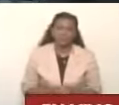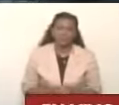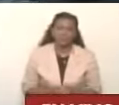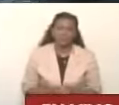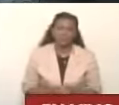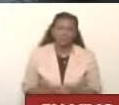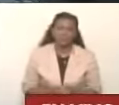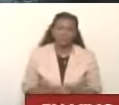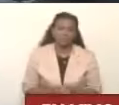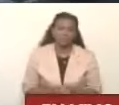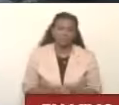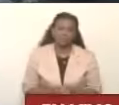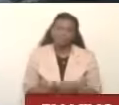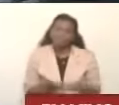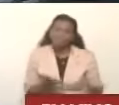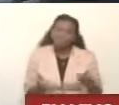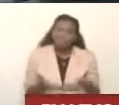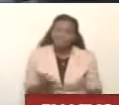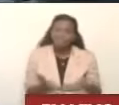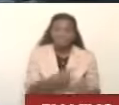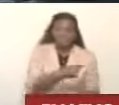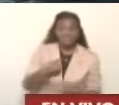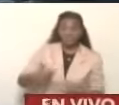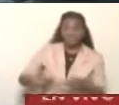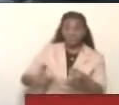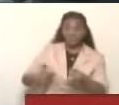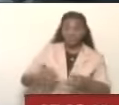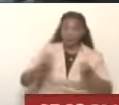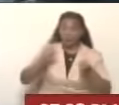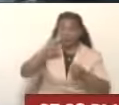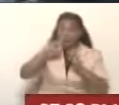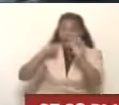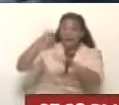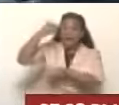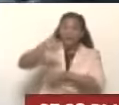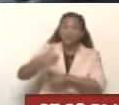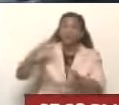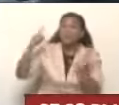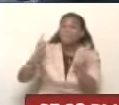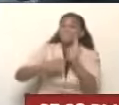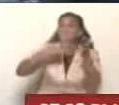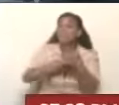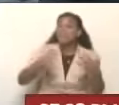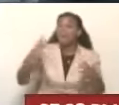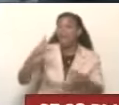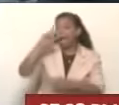这是除了思想跟文化有改变，我们才可以进步。 Porque China fue una gran potencia durante milenios.